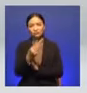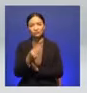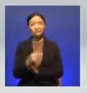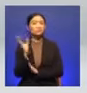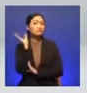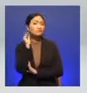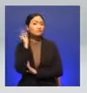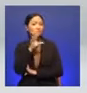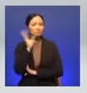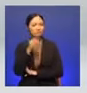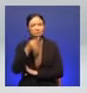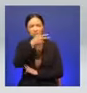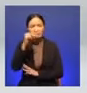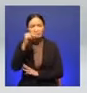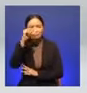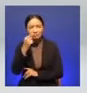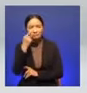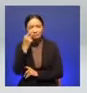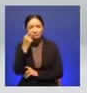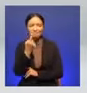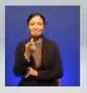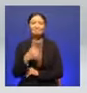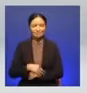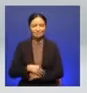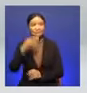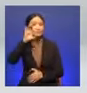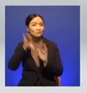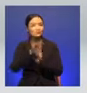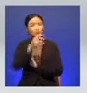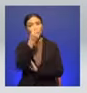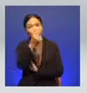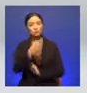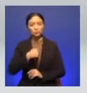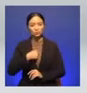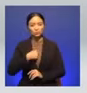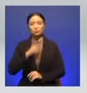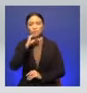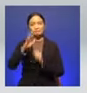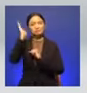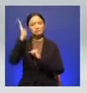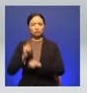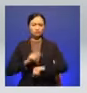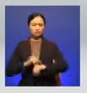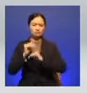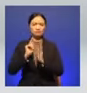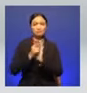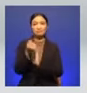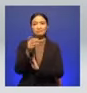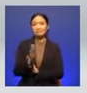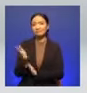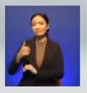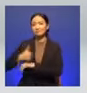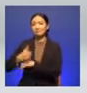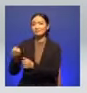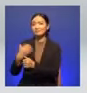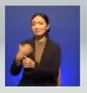ใน PowerPoint มันเล็กอ่านไม่ค่อยได้นะครับแล้วก็มีเวลาแค่15นาที ใช่ค่ะ จริงๆที่เมื่อกี้พอได้แนะนำเนี่ยจริง